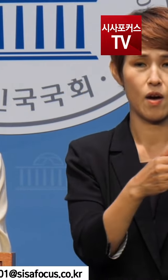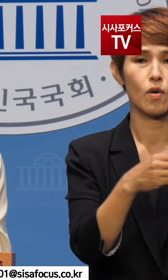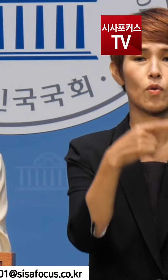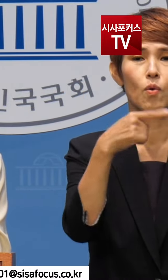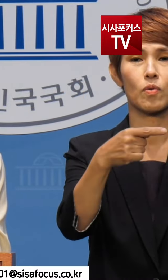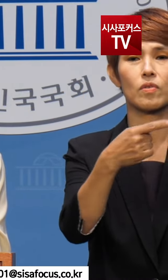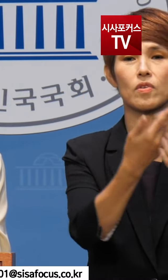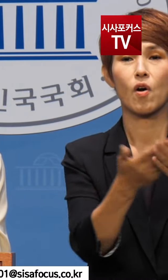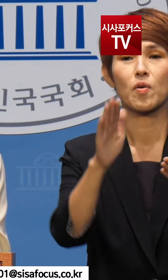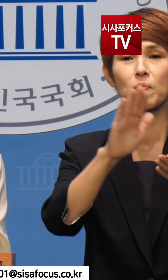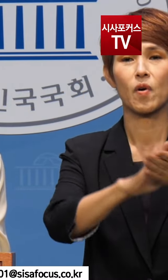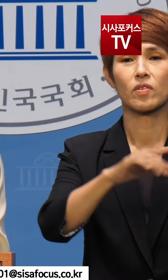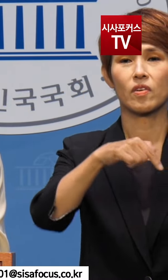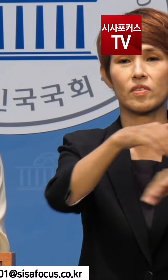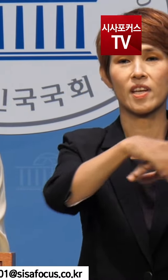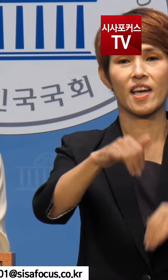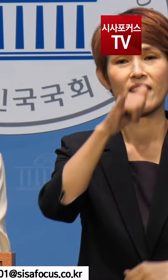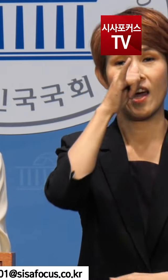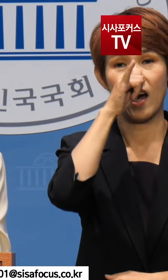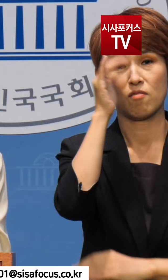정책이 탄생했다고 했습니다.